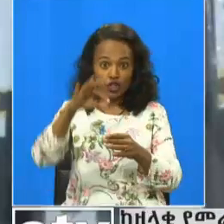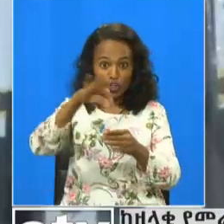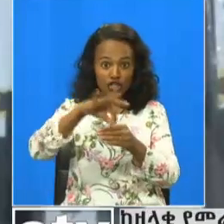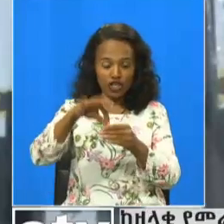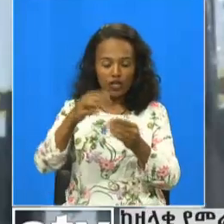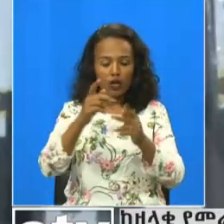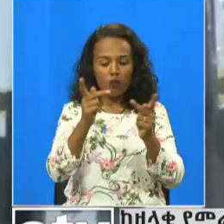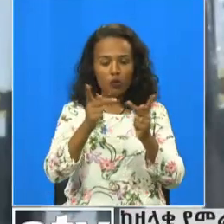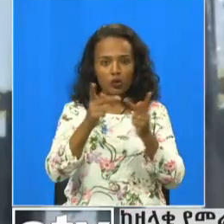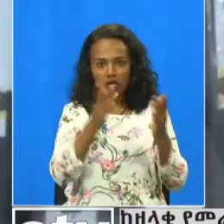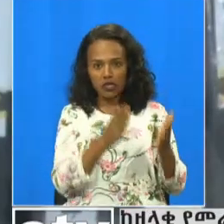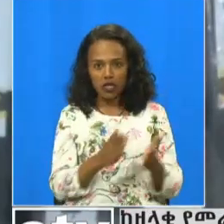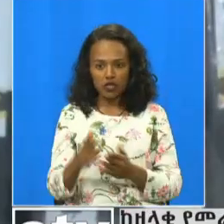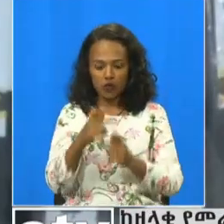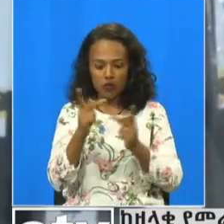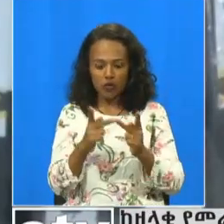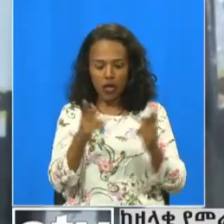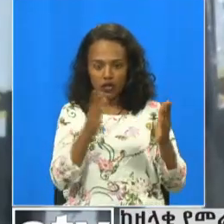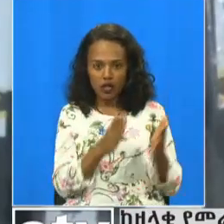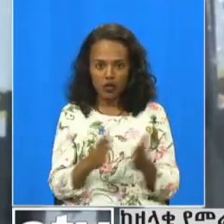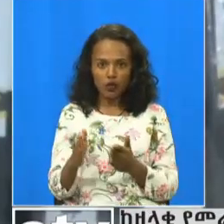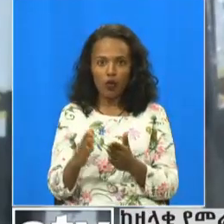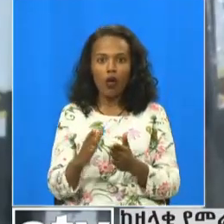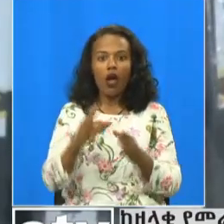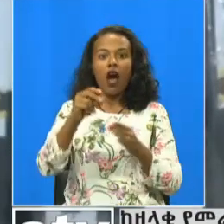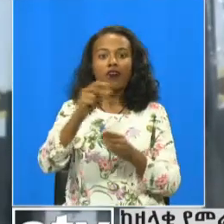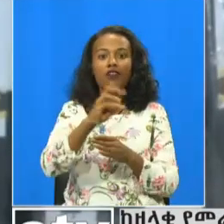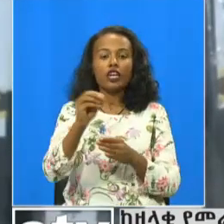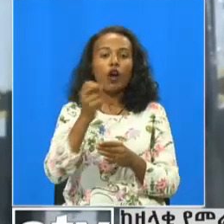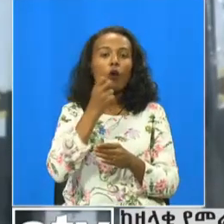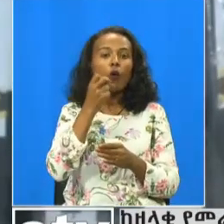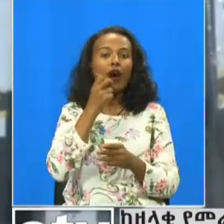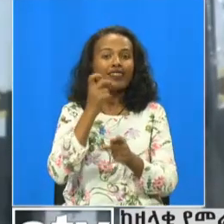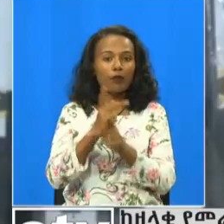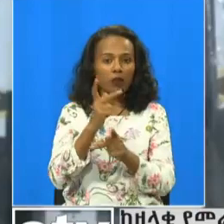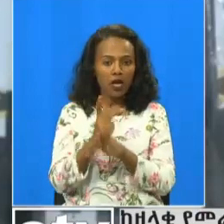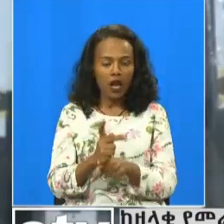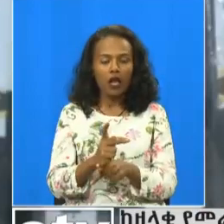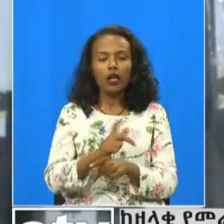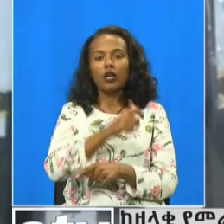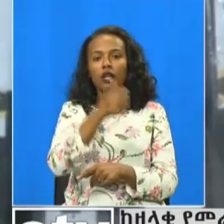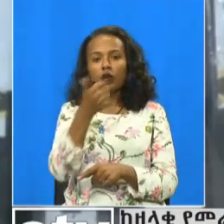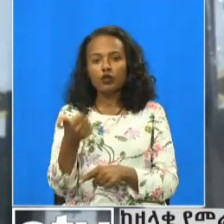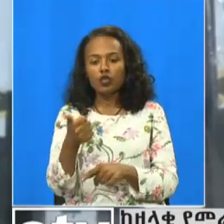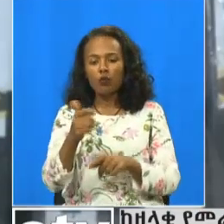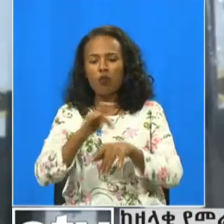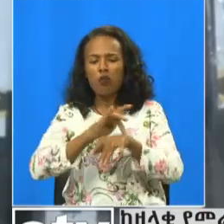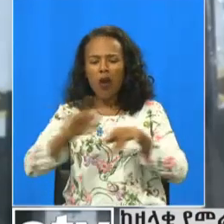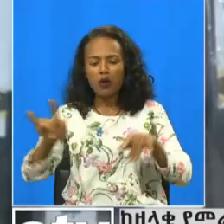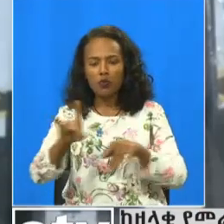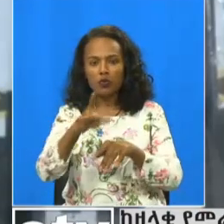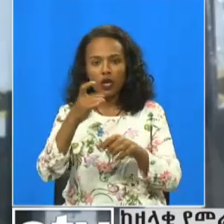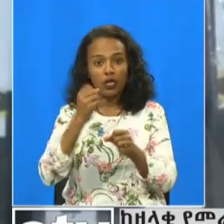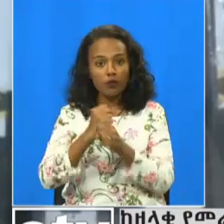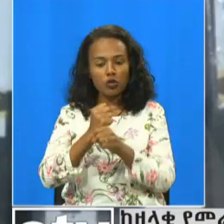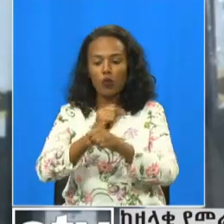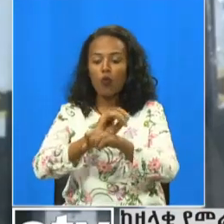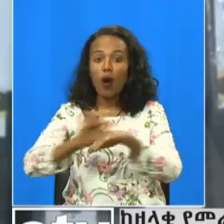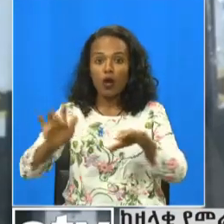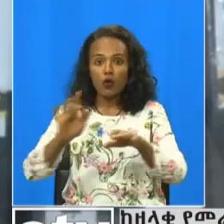ቦታ አዘጋጅተን ቦታ ተለይቶ አፈርና ውሃ ጥበቃ ላይ የሚሰሩ አፈርና ጥበቃ ላይ፣ ሌላ ደግሞ ገላጣ ቦታ ላይ የሚሰሩ በገላጣ